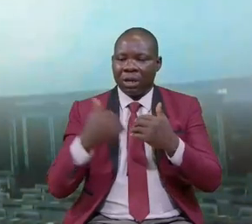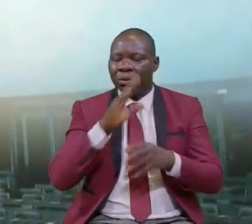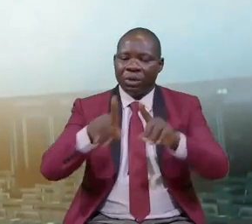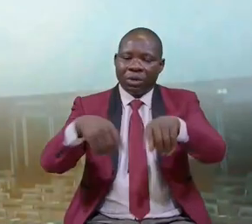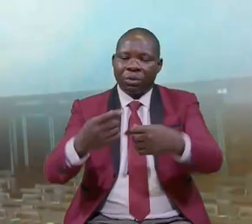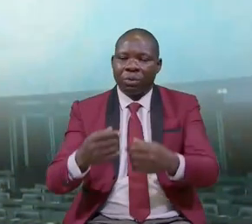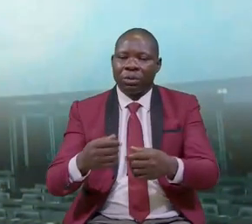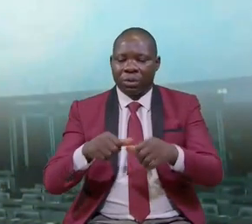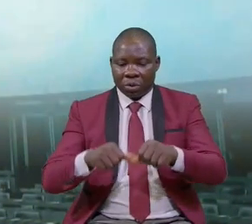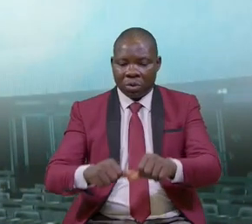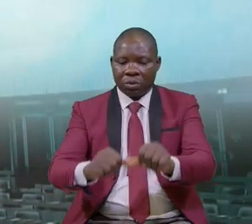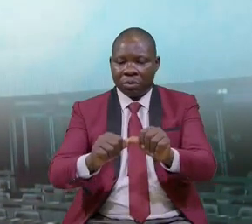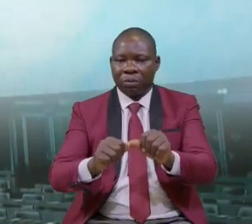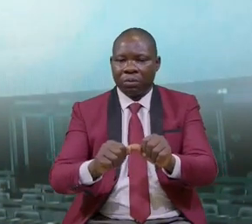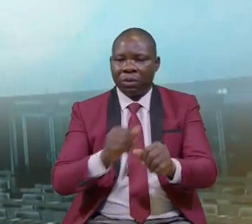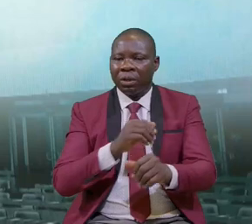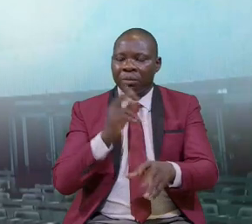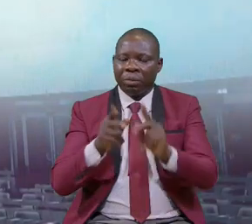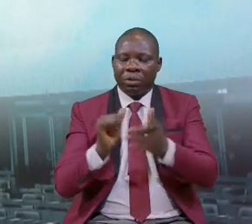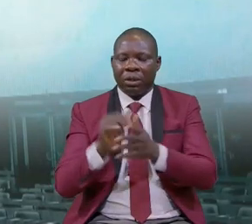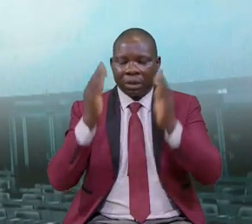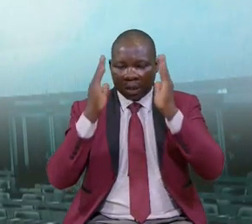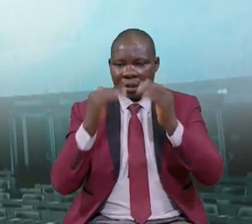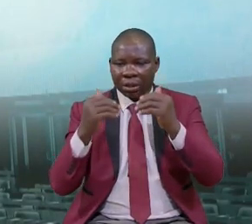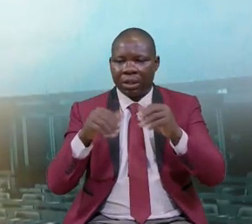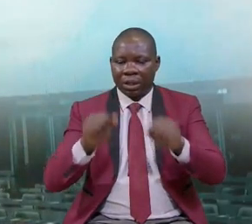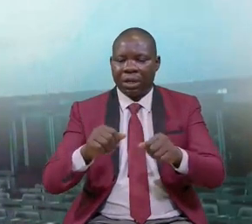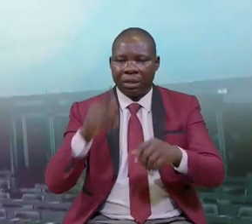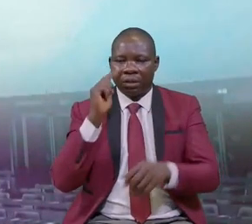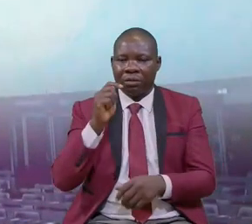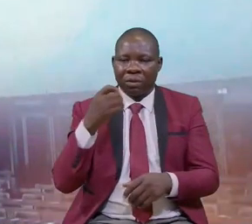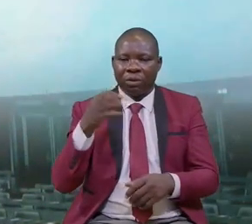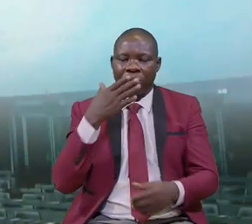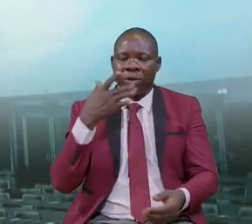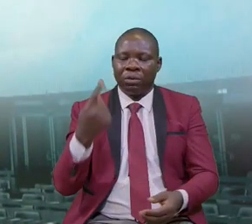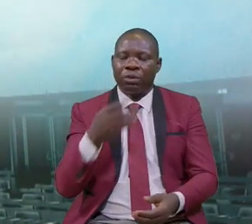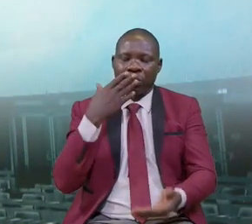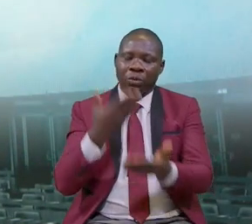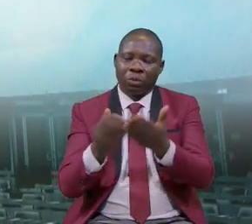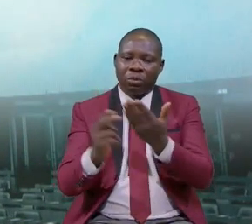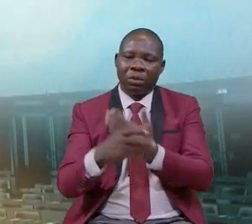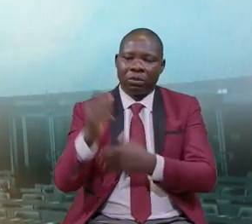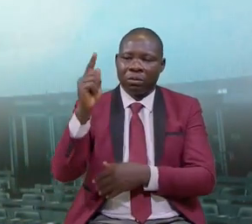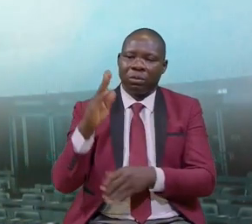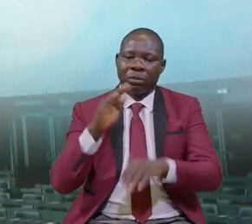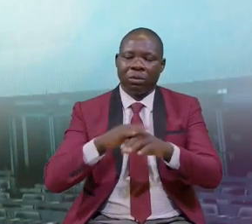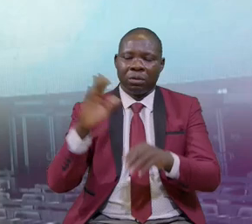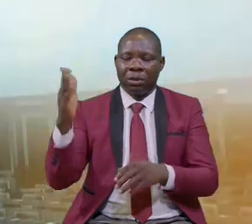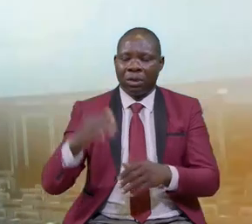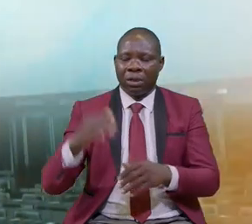sera en cours et ceux qui ont participé vont témoigner de la bonté de Dieu dans leur vie.